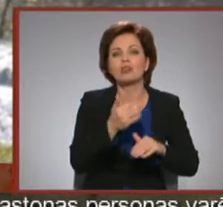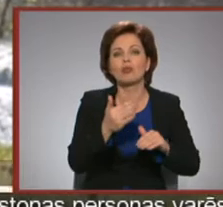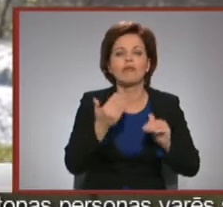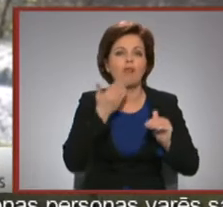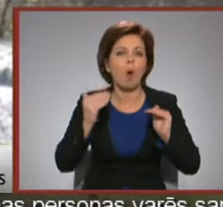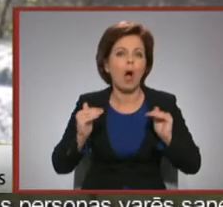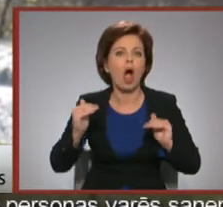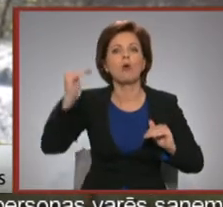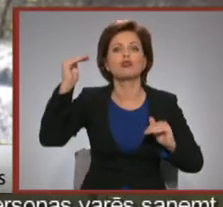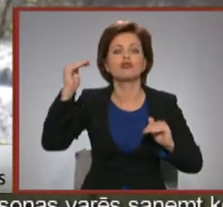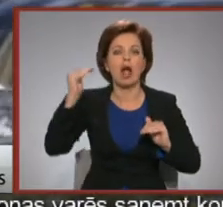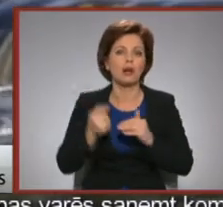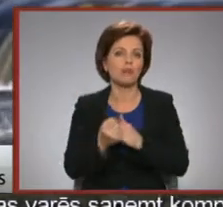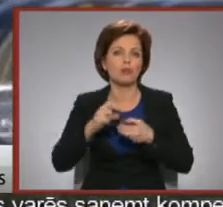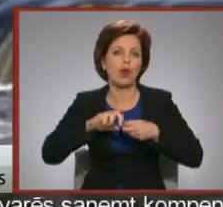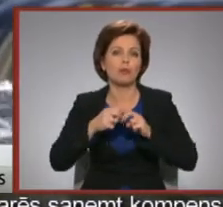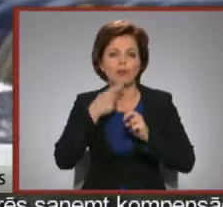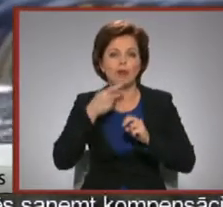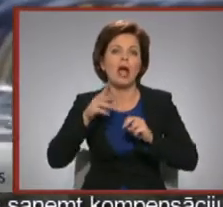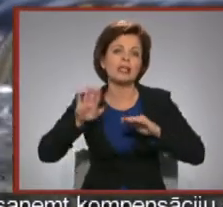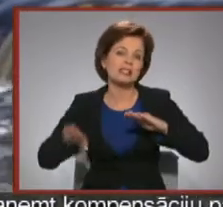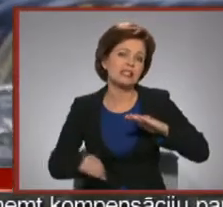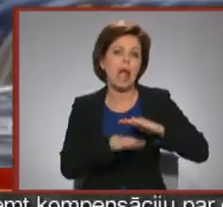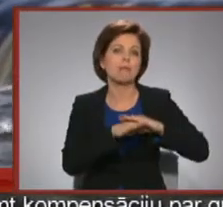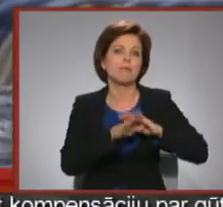īpaši nekādas problēmas nerada. Viņas nonārst, tas tikpat zem rumbas.